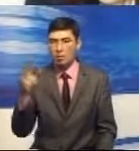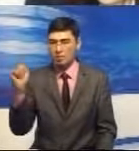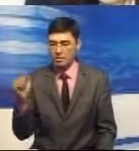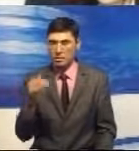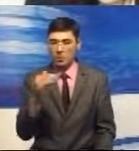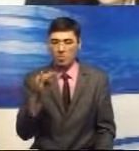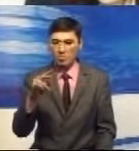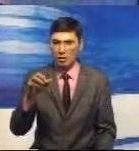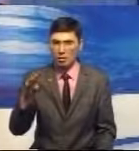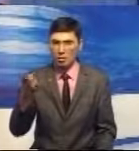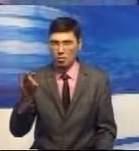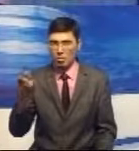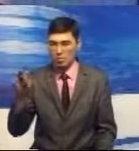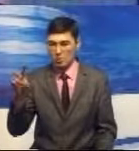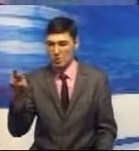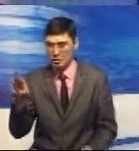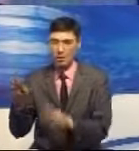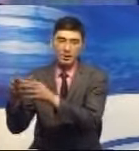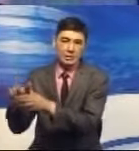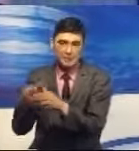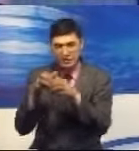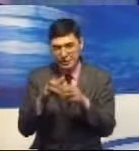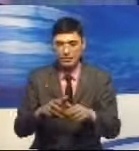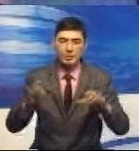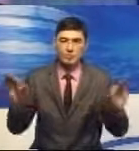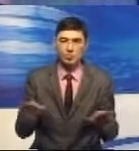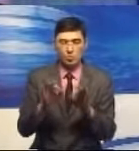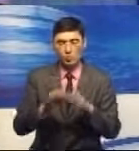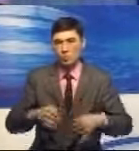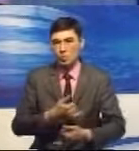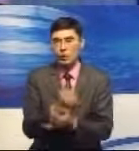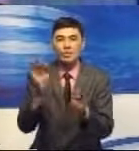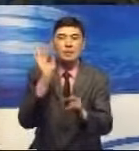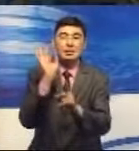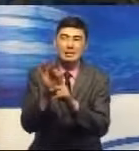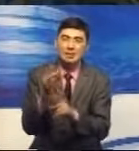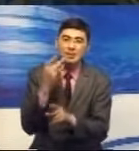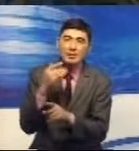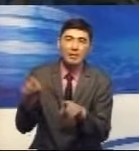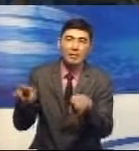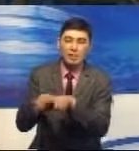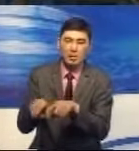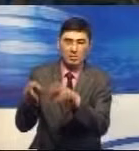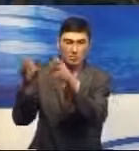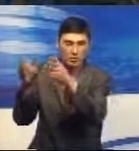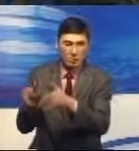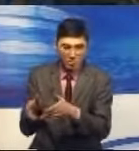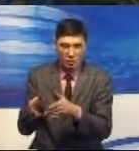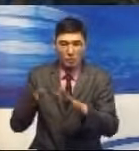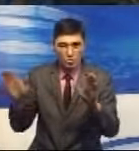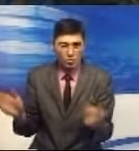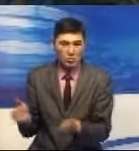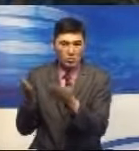мен қала өнерпаздары қатысты. Мұндай шара тарихи тұлғалардың есімін дәріптеп, олардың рухани қазығымызға